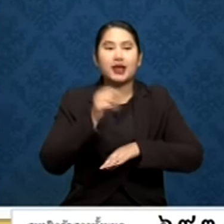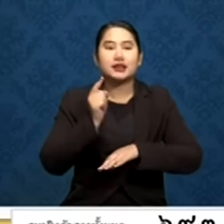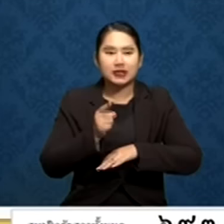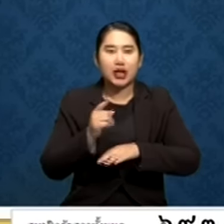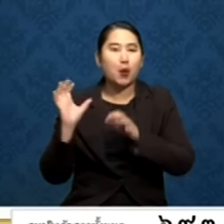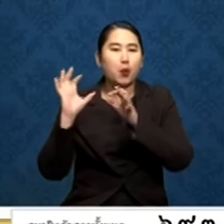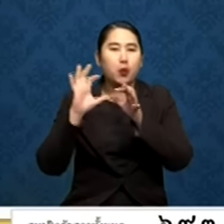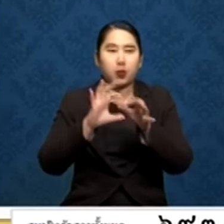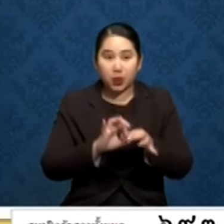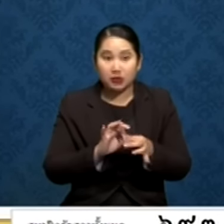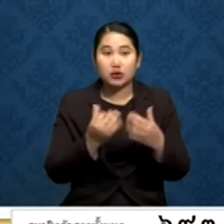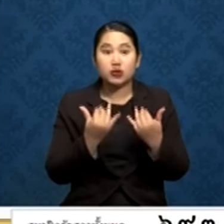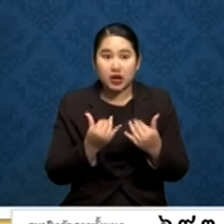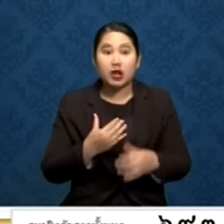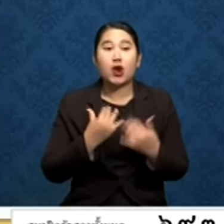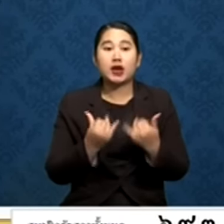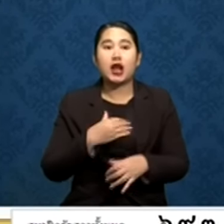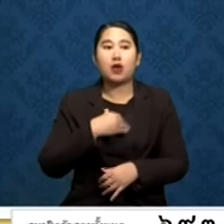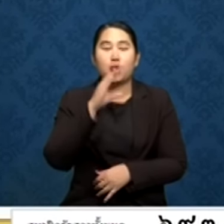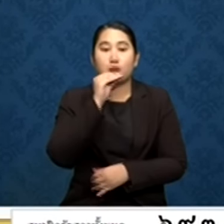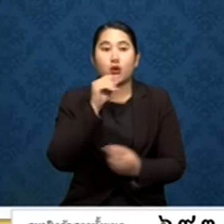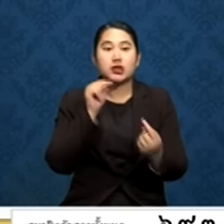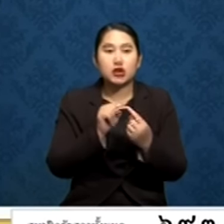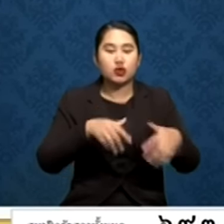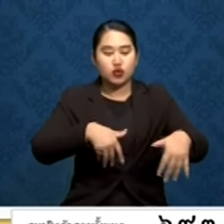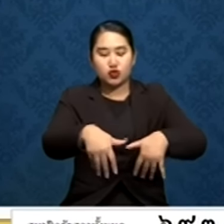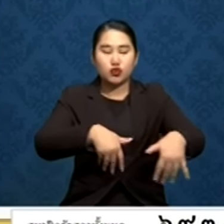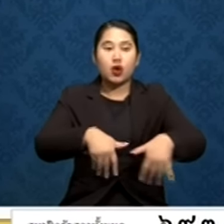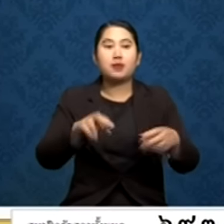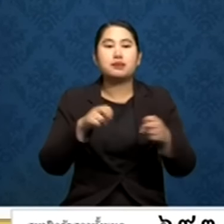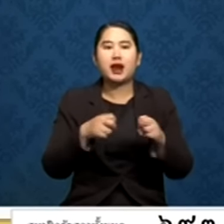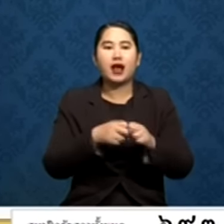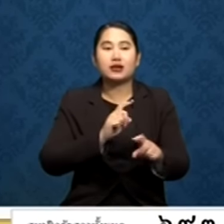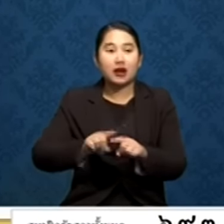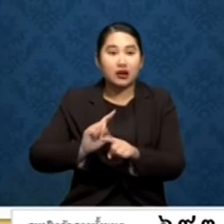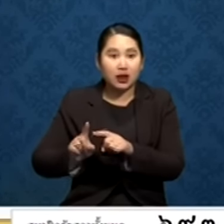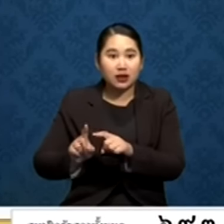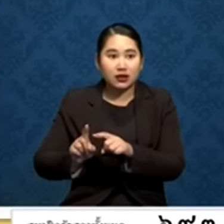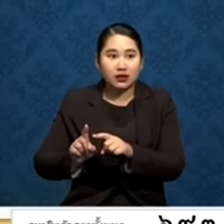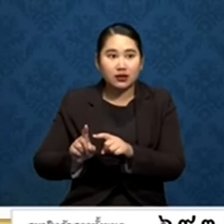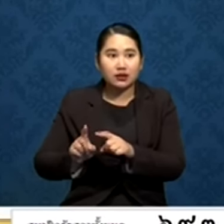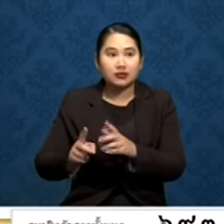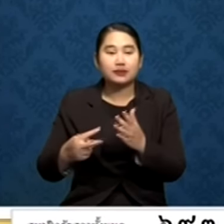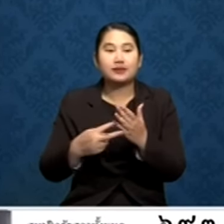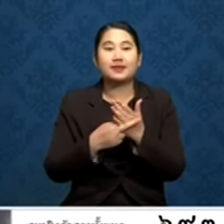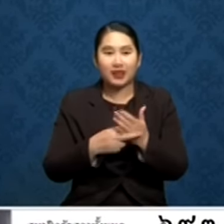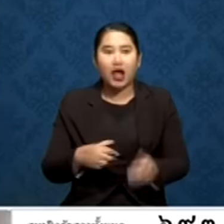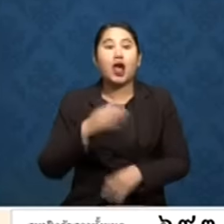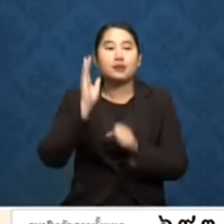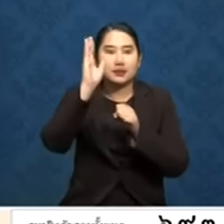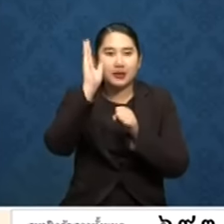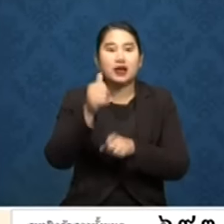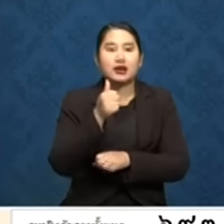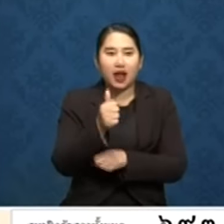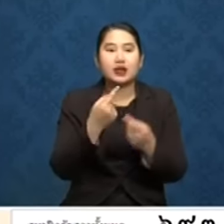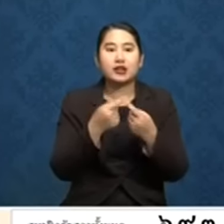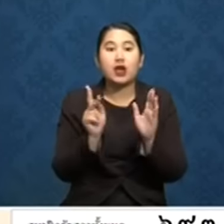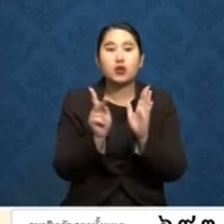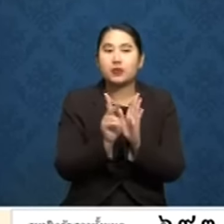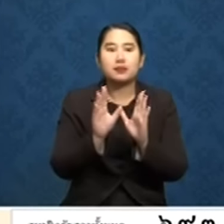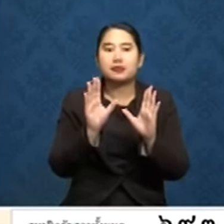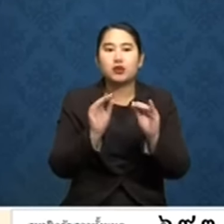จจุบันจริงๆเราอภิปรายกันถึงชาวบ้านที่เดือดร้อนเรื่องผล อันนี้จะอภิปรายได้แต่ว่าข้อบังคับมันไ